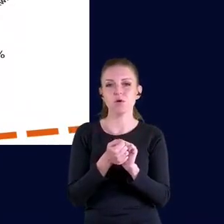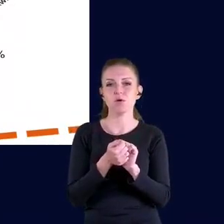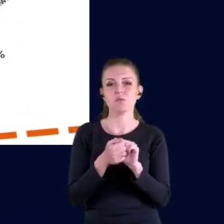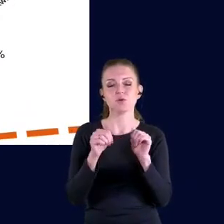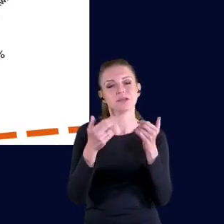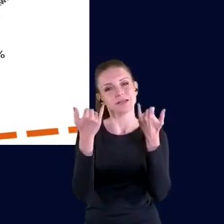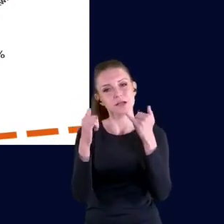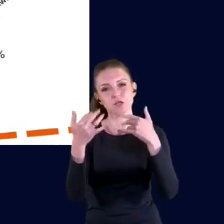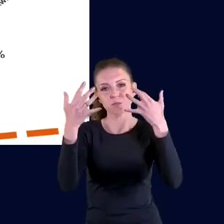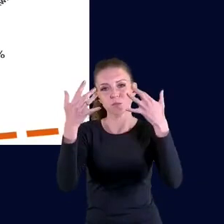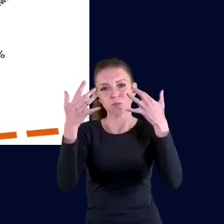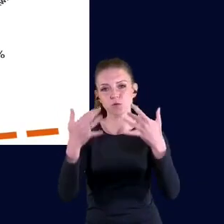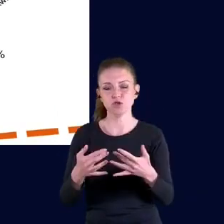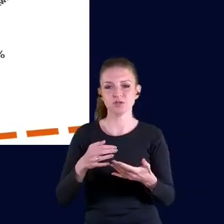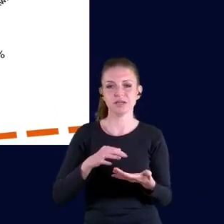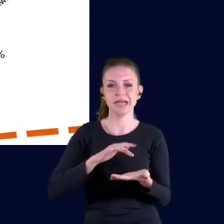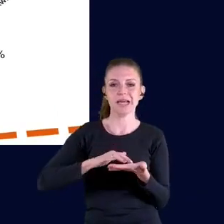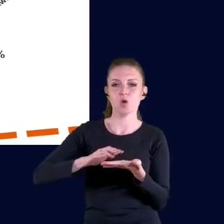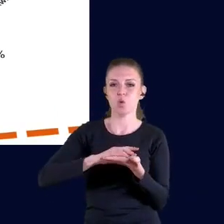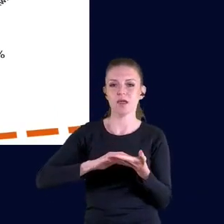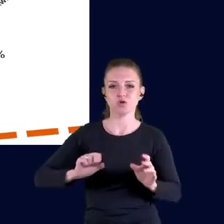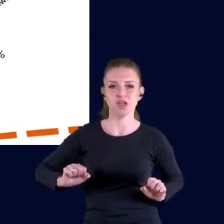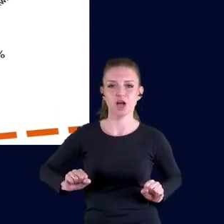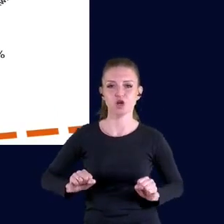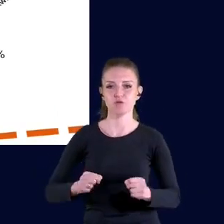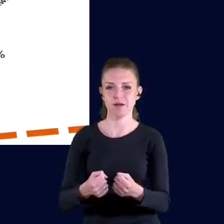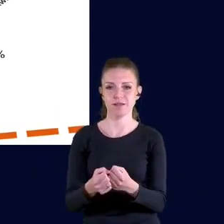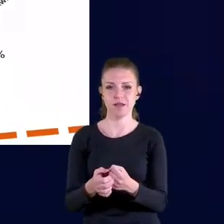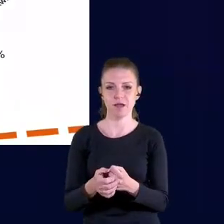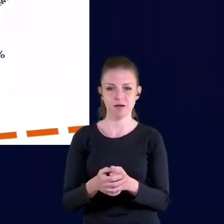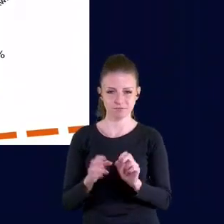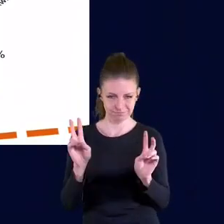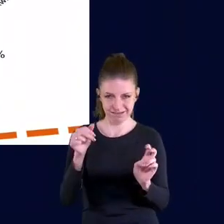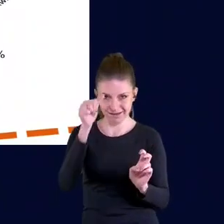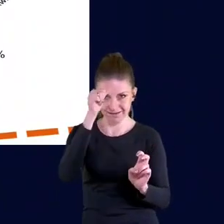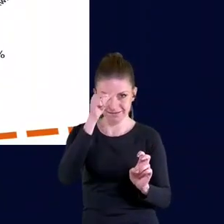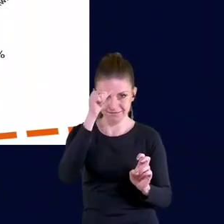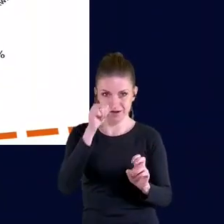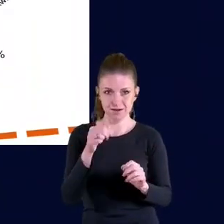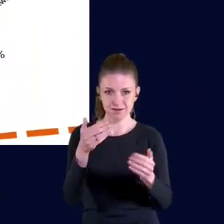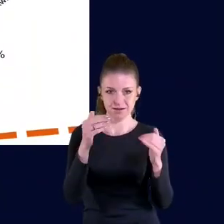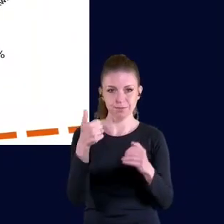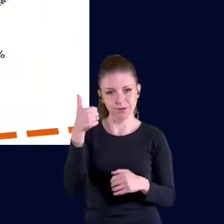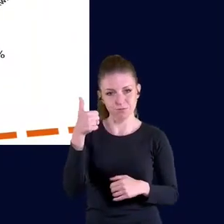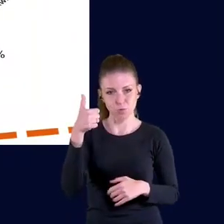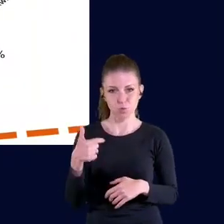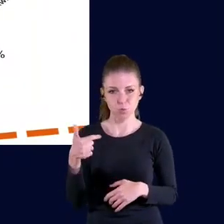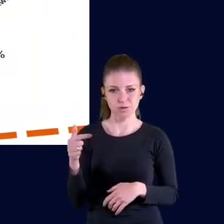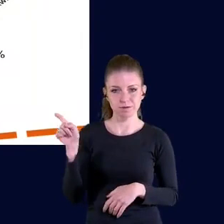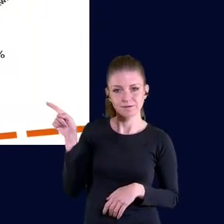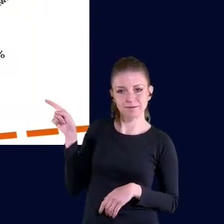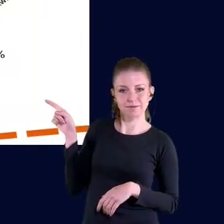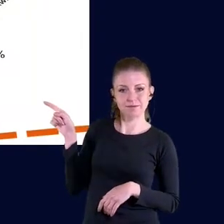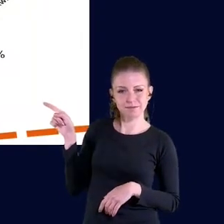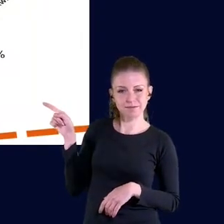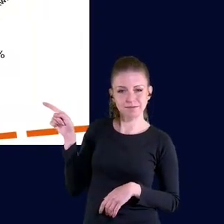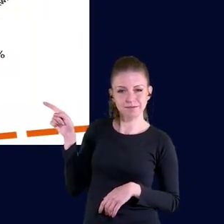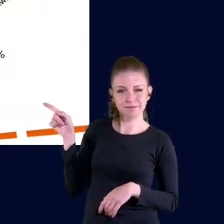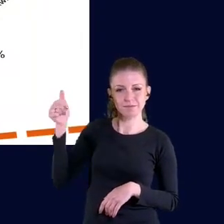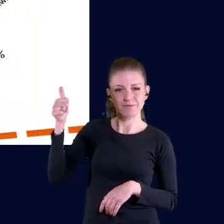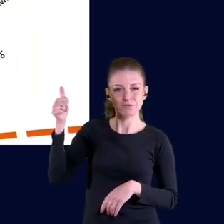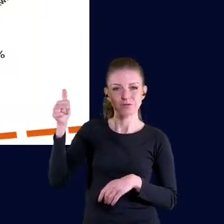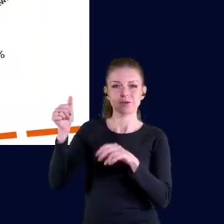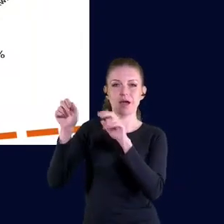liczony przez tak zwany kalkulator zaangażowaniu Winter game Android Calculator według tutaj wzoru